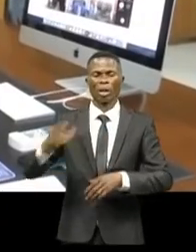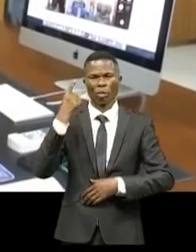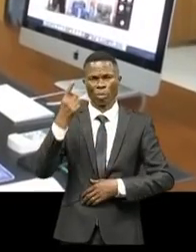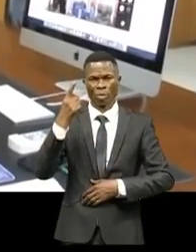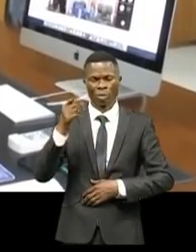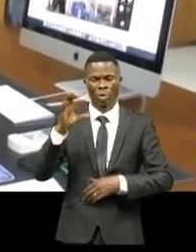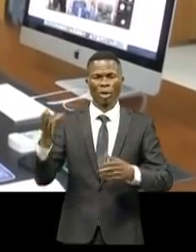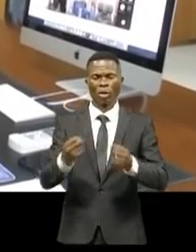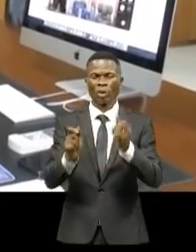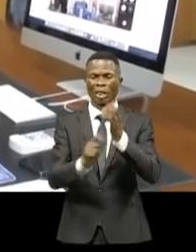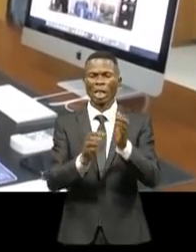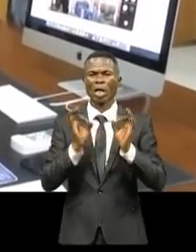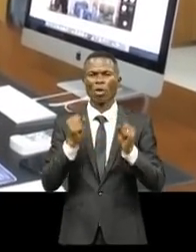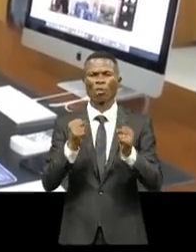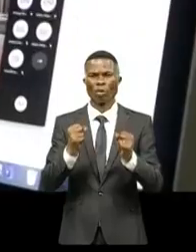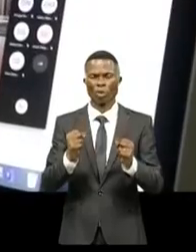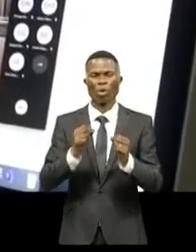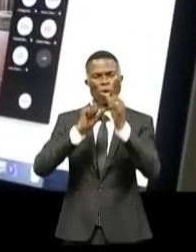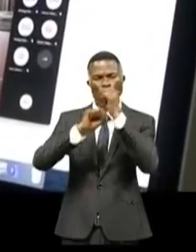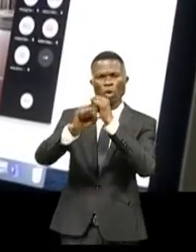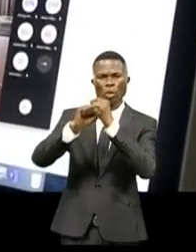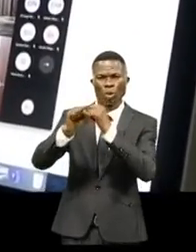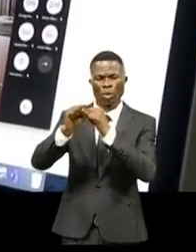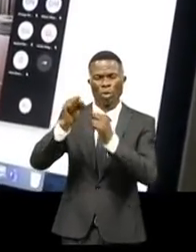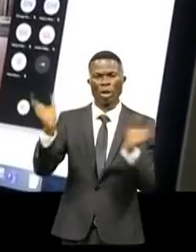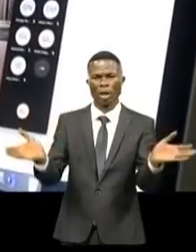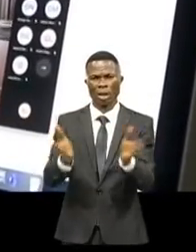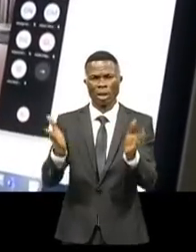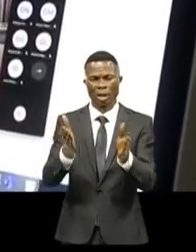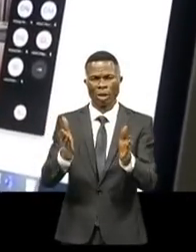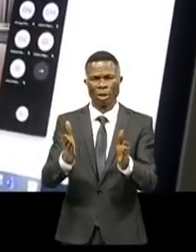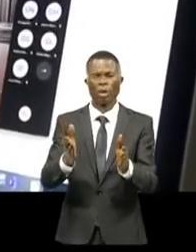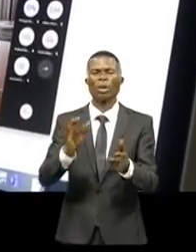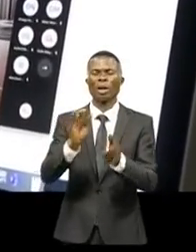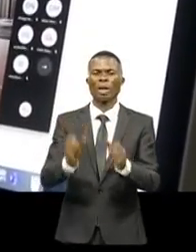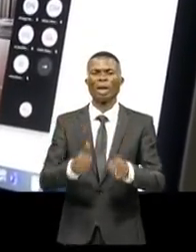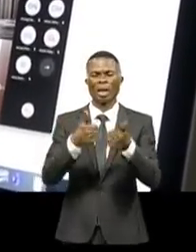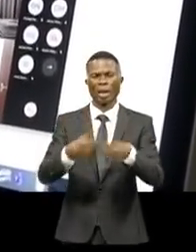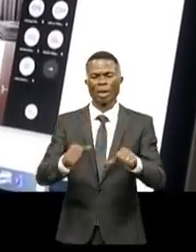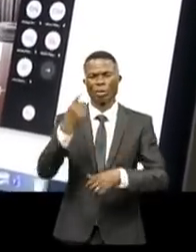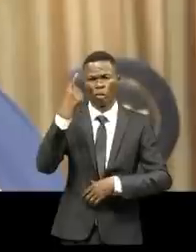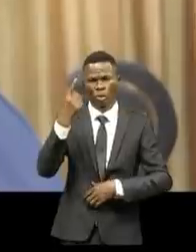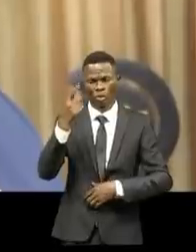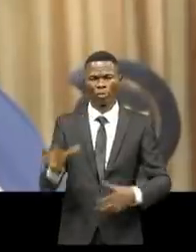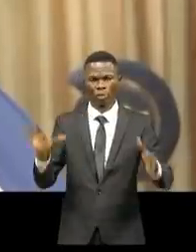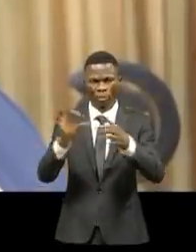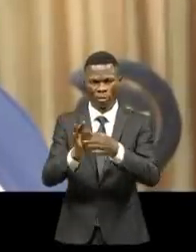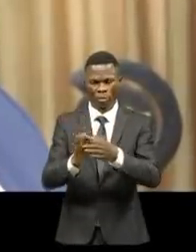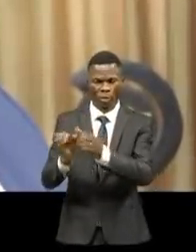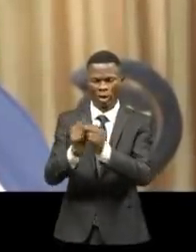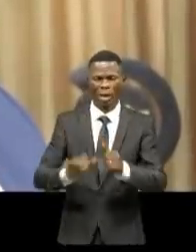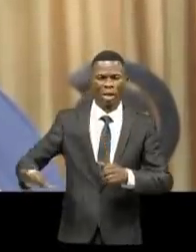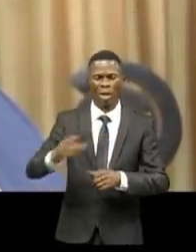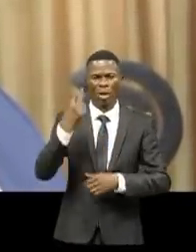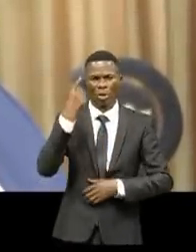trouver les stratégies efficaces de conscientisation et de renforcement du vouloir vivre ensemble. La cohésion et l'unité